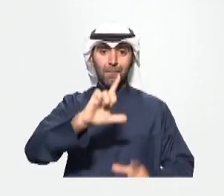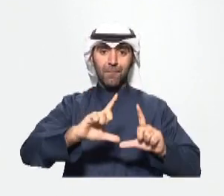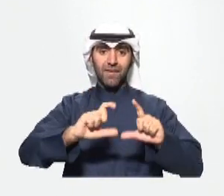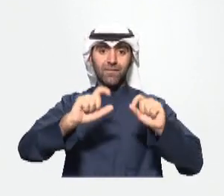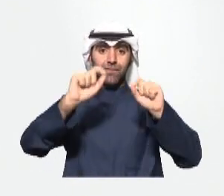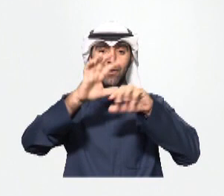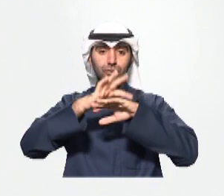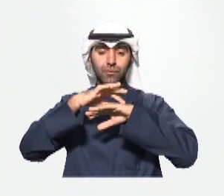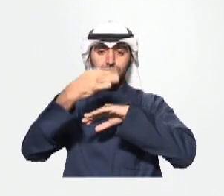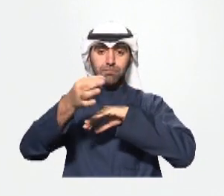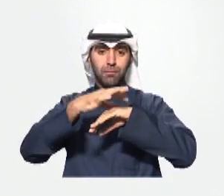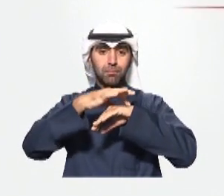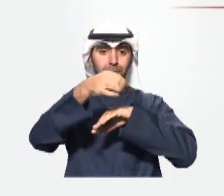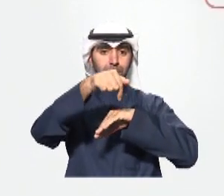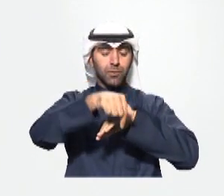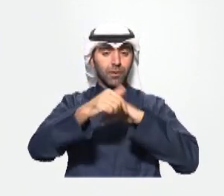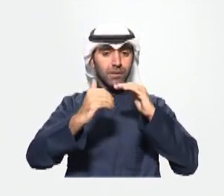مدى التاريخ،